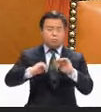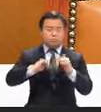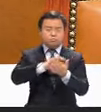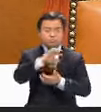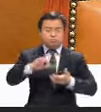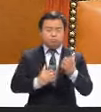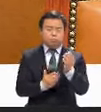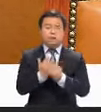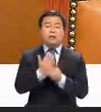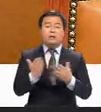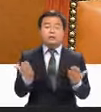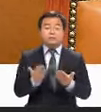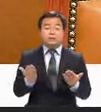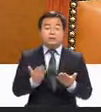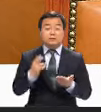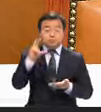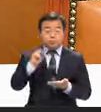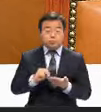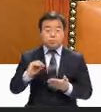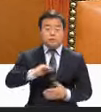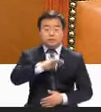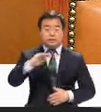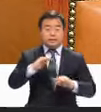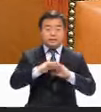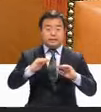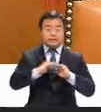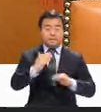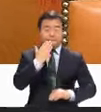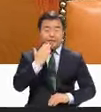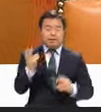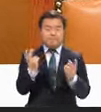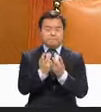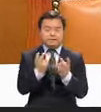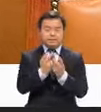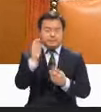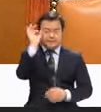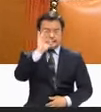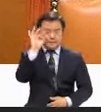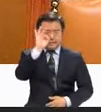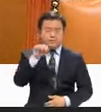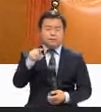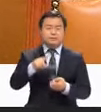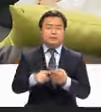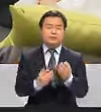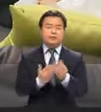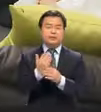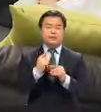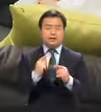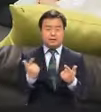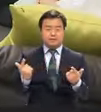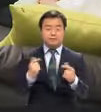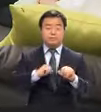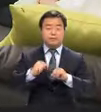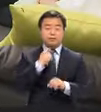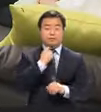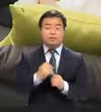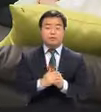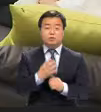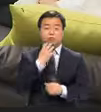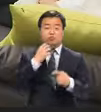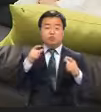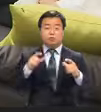저희가 그런 문제를 해결할 수 있는 방안을 찾아서 그런 문제가 안 발생하도록 조치를 하겠다. 이에 따라 수도권에서